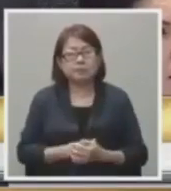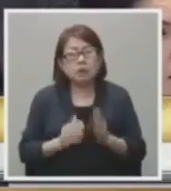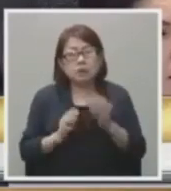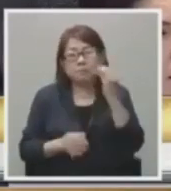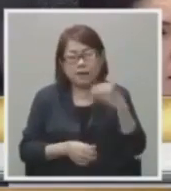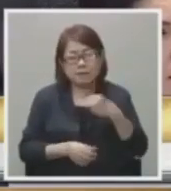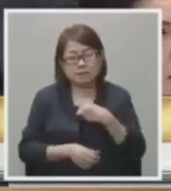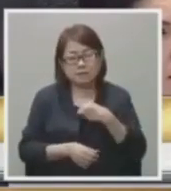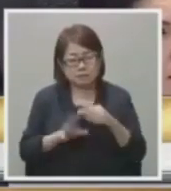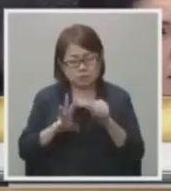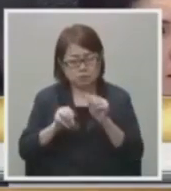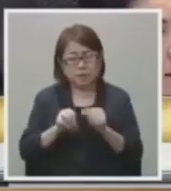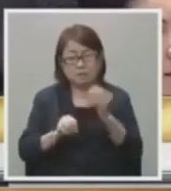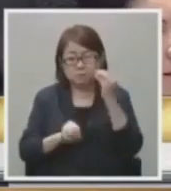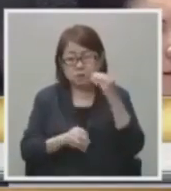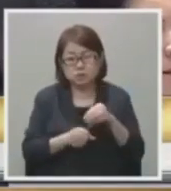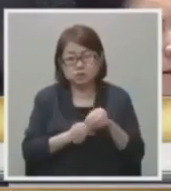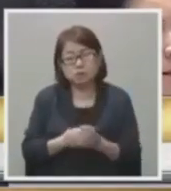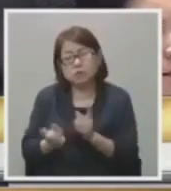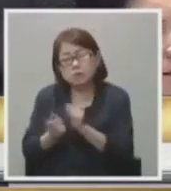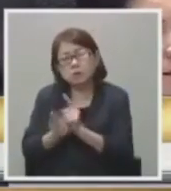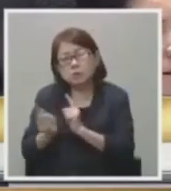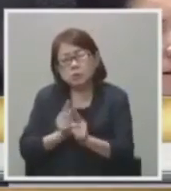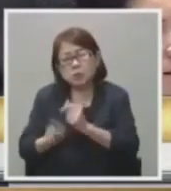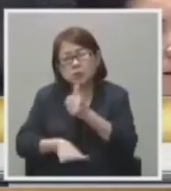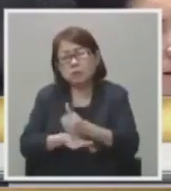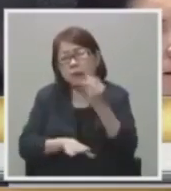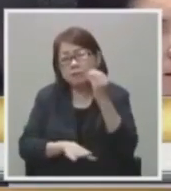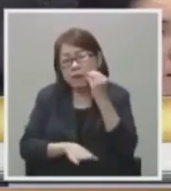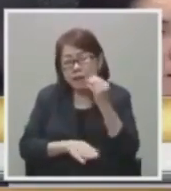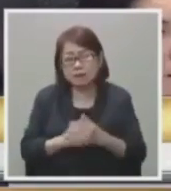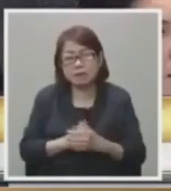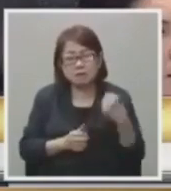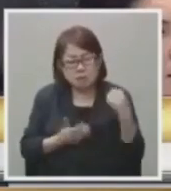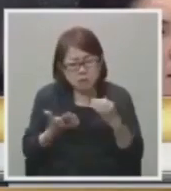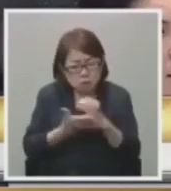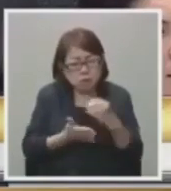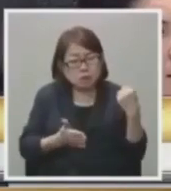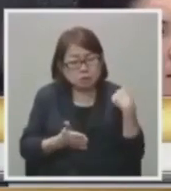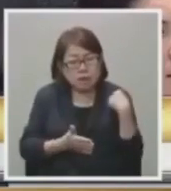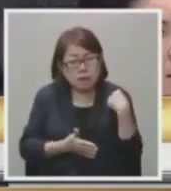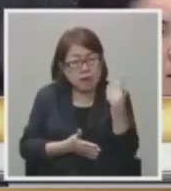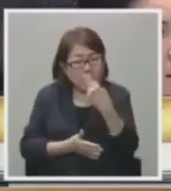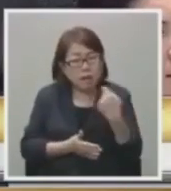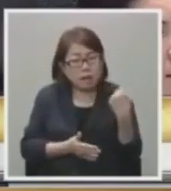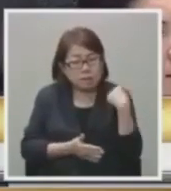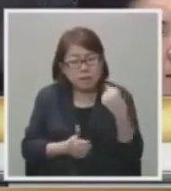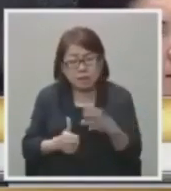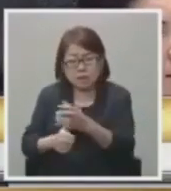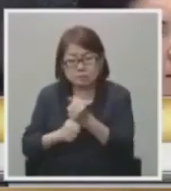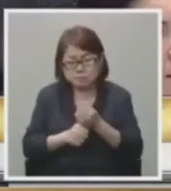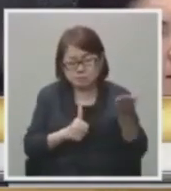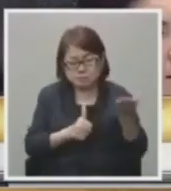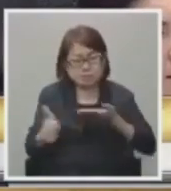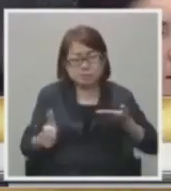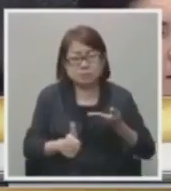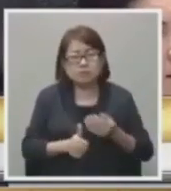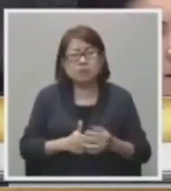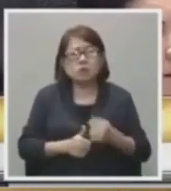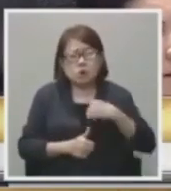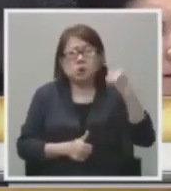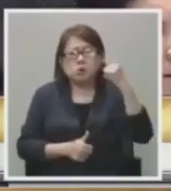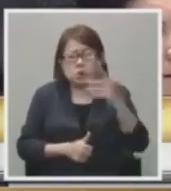านเนี่ยปรึกษาผู้ใหญ่บ้านเลยใครเสพยาไม่รู้เอามาปาดคอเลยผมเนี่ยเอาผมไปฆ่าเลยรู้หมดล่ะครับผู้ใหญ่บ้